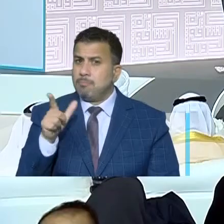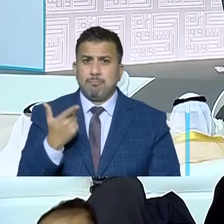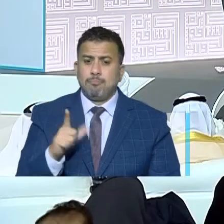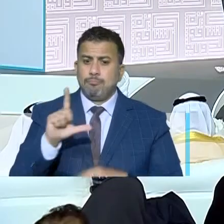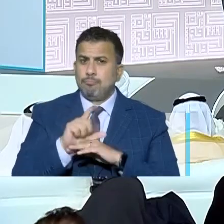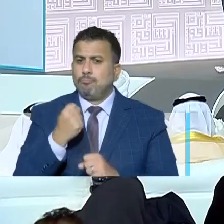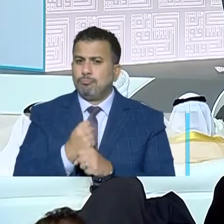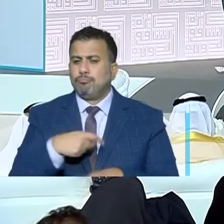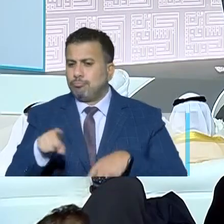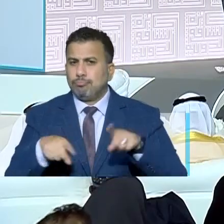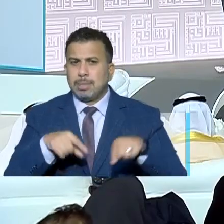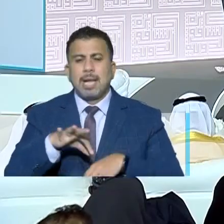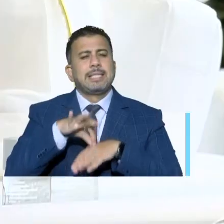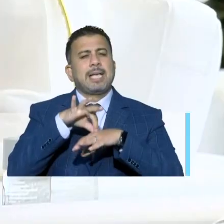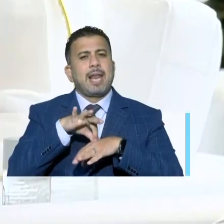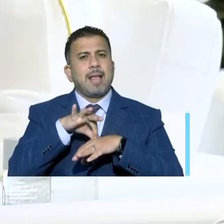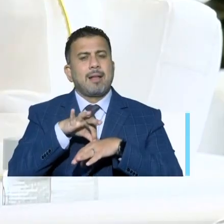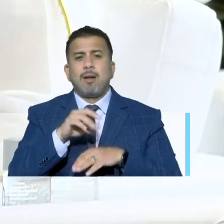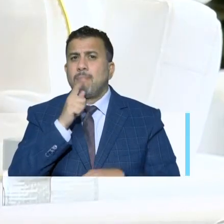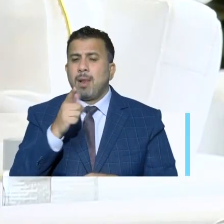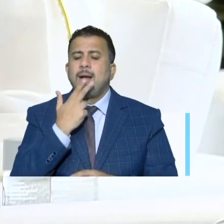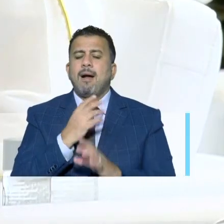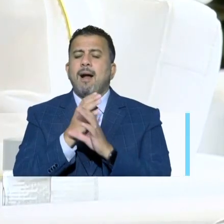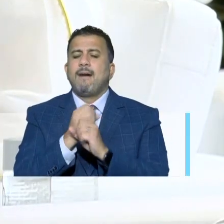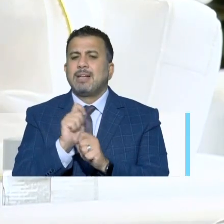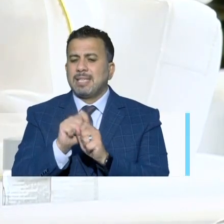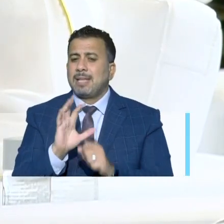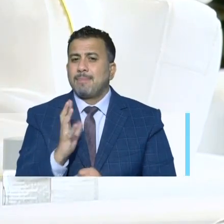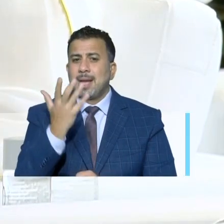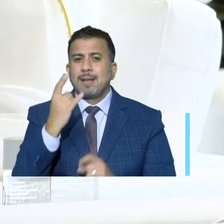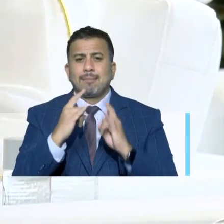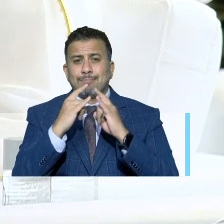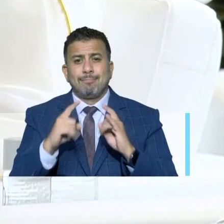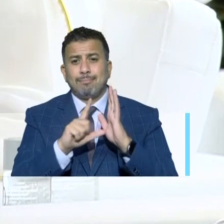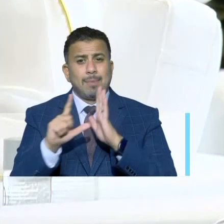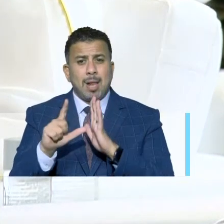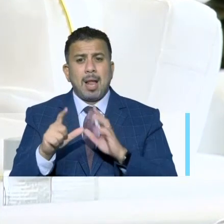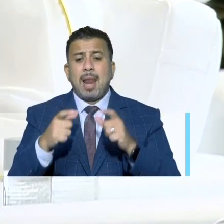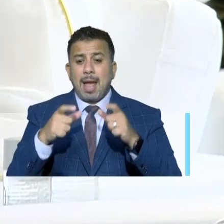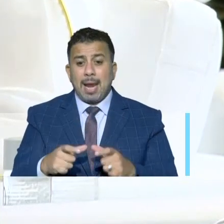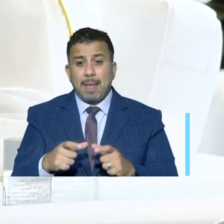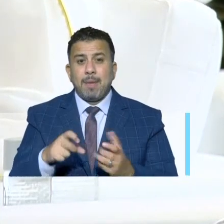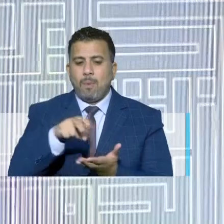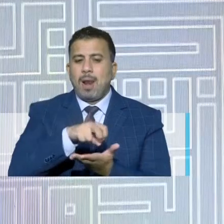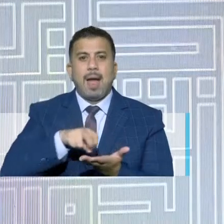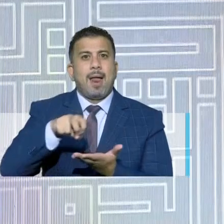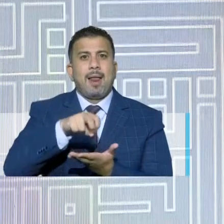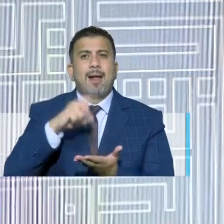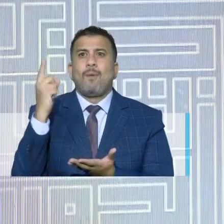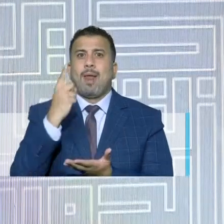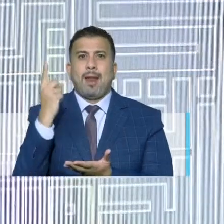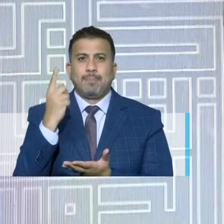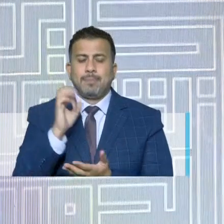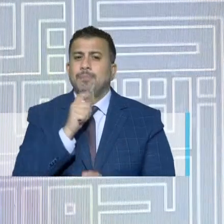قياده الجهود الانسانيه الراميه الى حمايه وتمكين اللاجئين على المستويين الاقليمي والعالمي